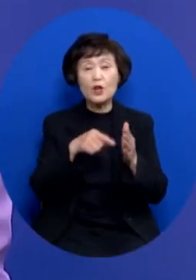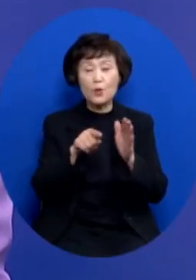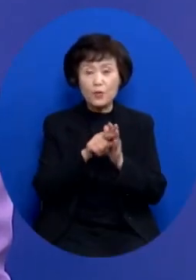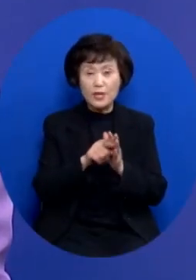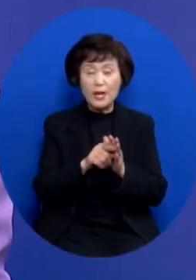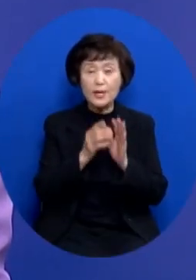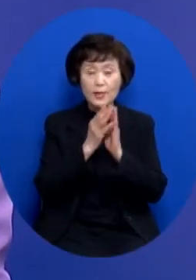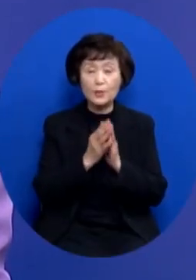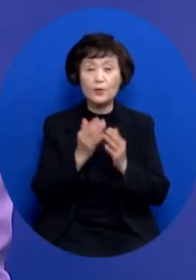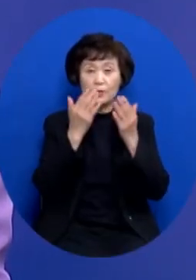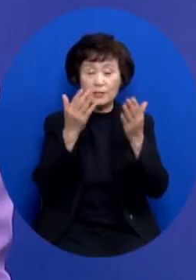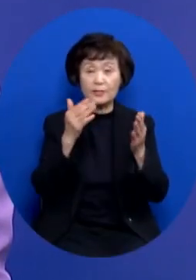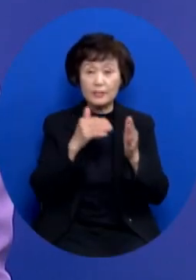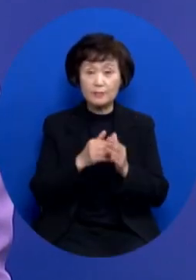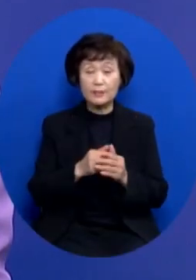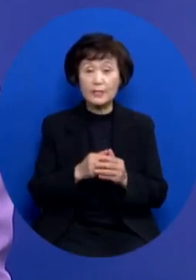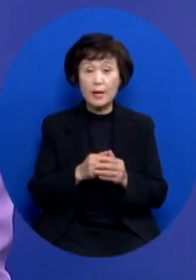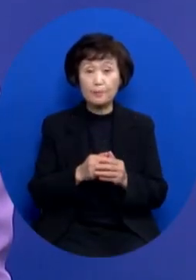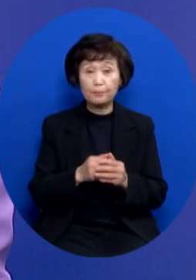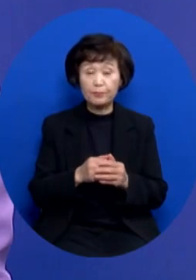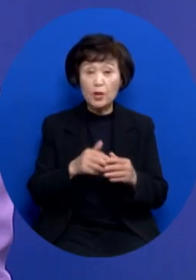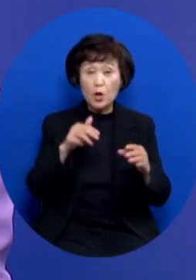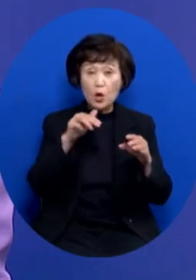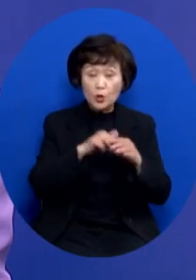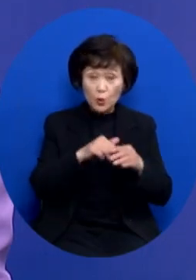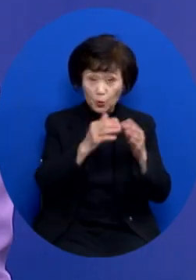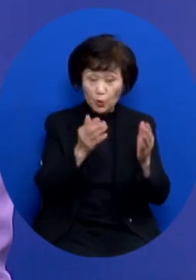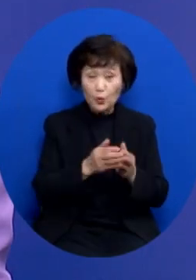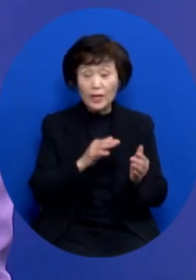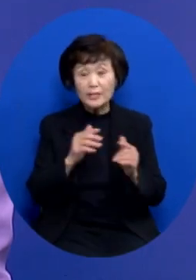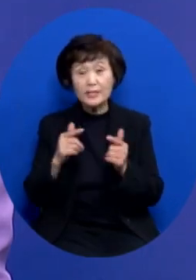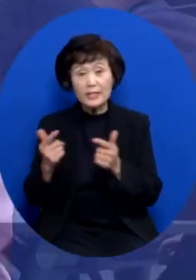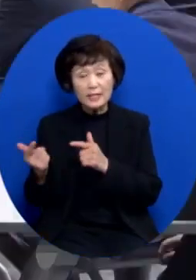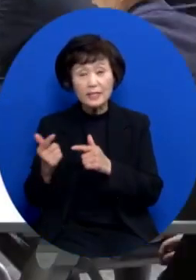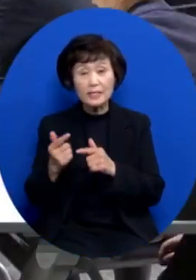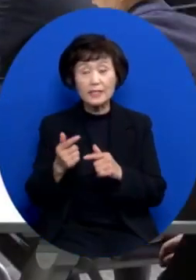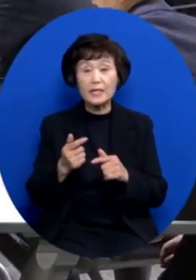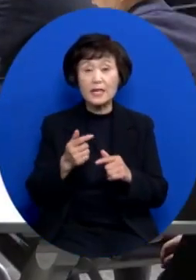대한예수교장로회 고신 대신 합신총회 이번 연합수련회가 열렸습니다.